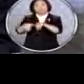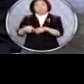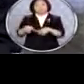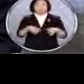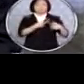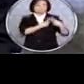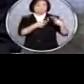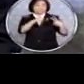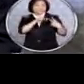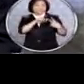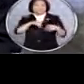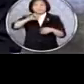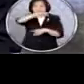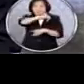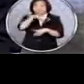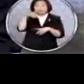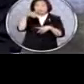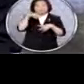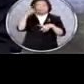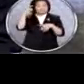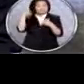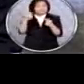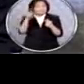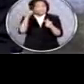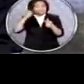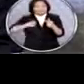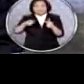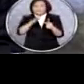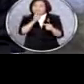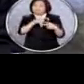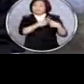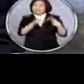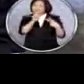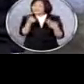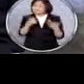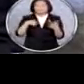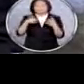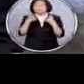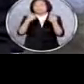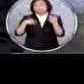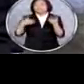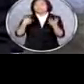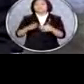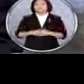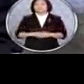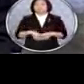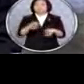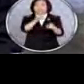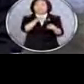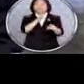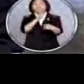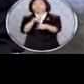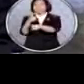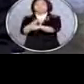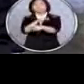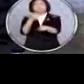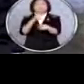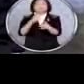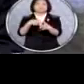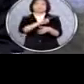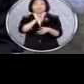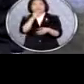说台湾共识，凭良心讲，到现在为止我们都不知道他在说什么，因为他看到一个说这个是共识，那个说不是，这都由他